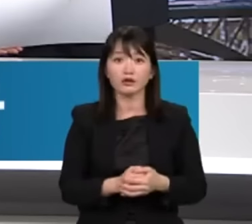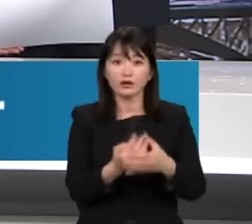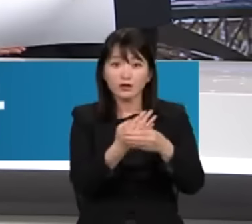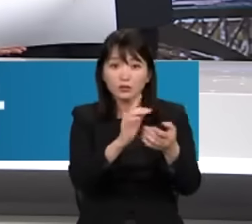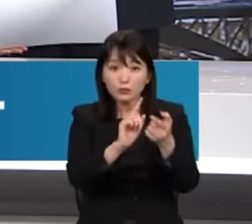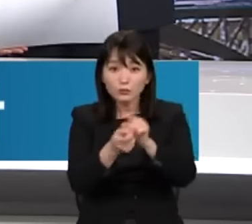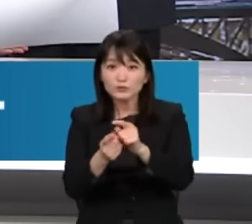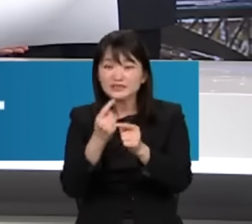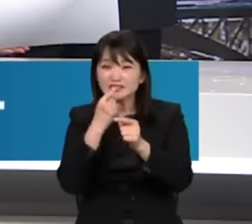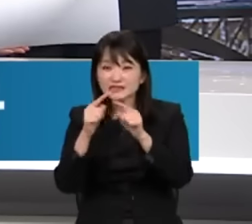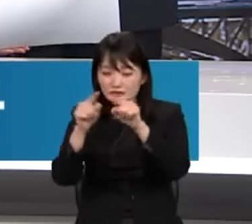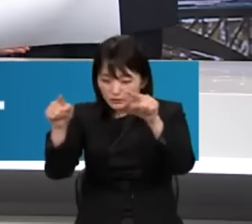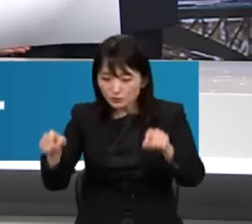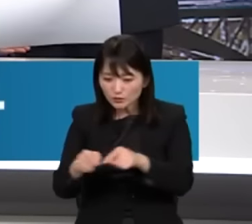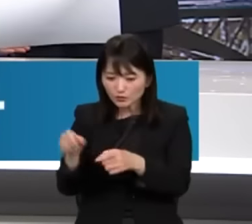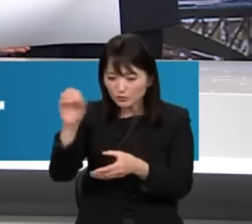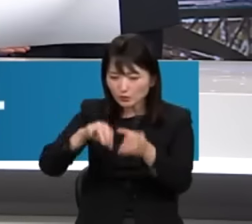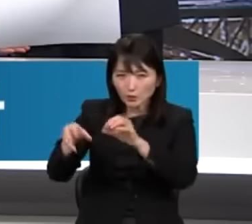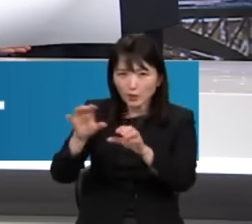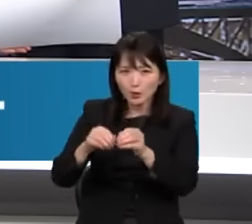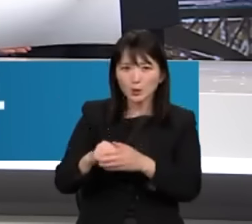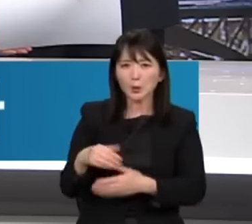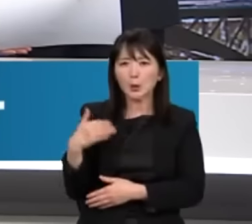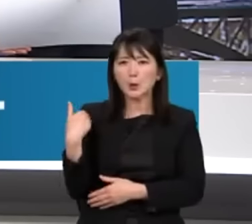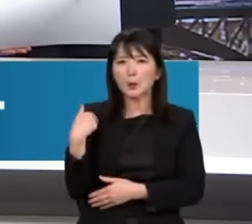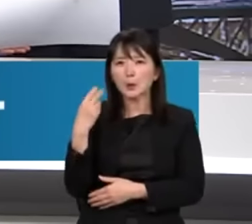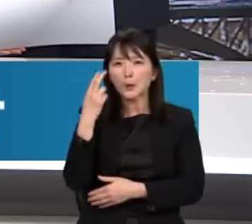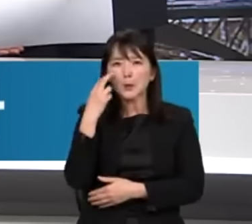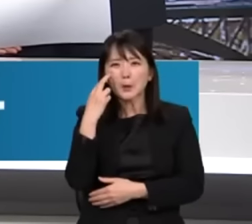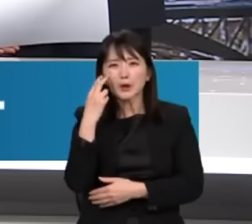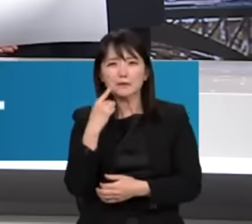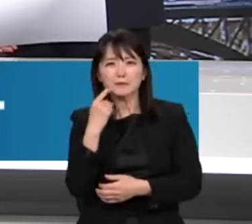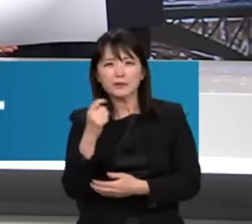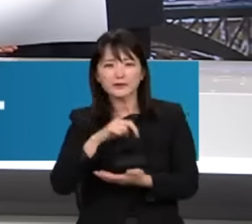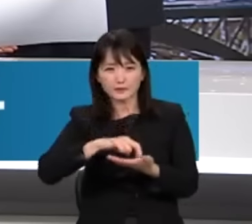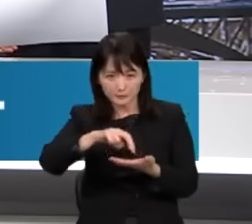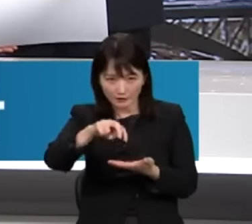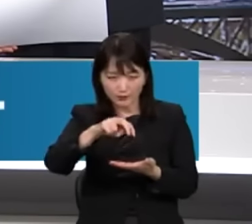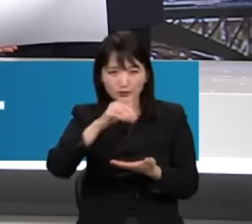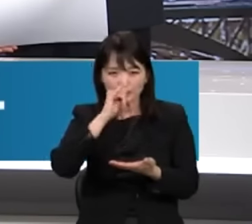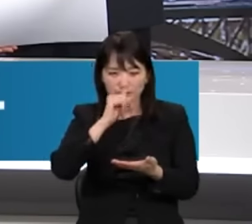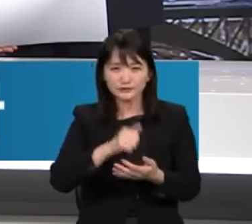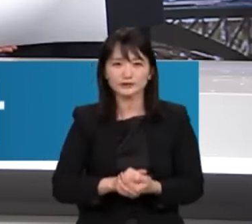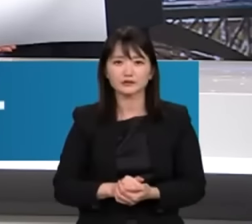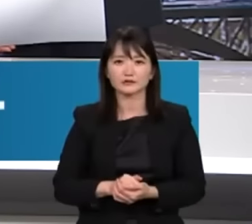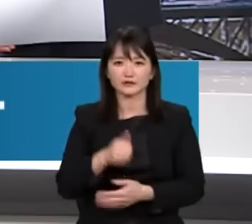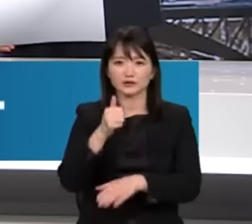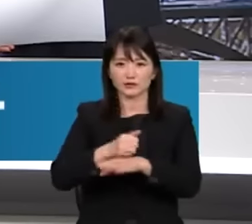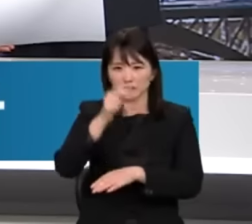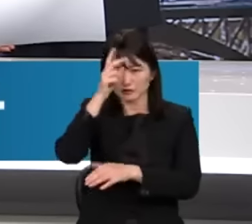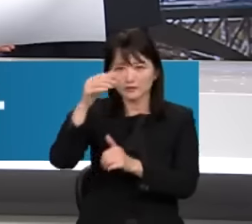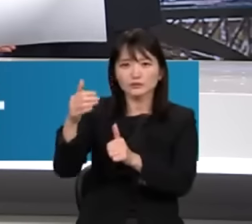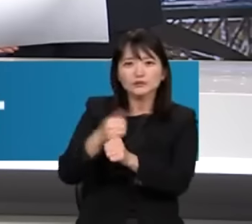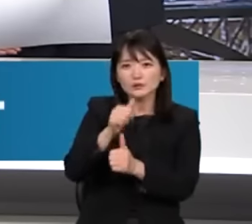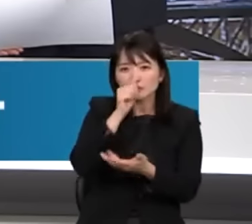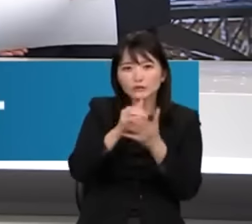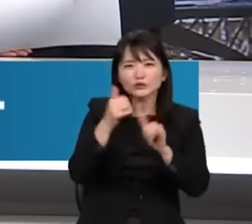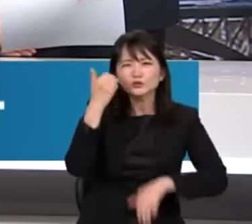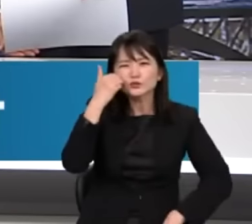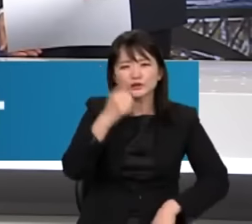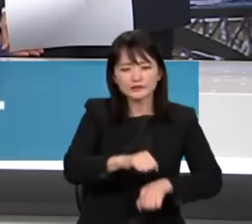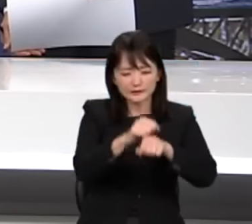다발에 채워져 있었고 모른 척 하라는 협박성 메모도 있었는데 결국 경찰에 붙잡힌 범인은이 창고